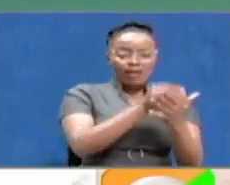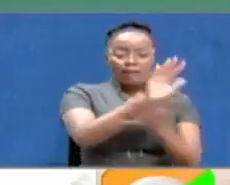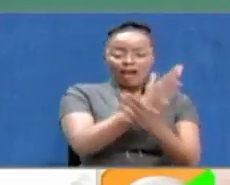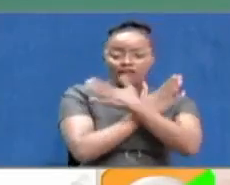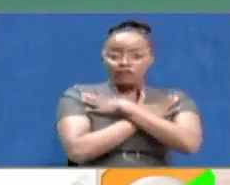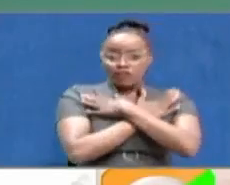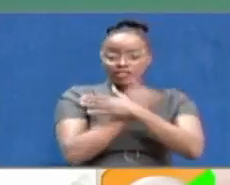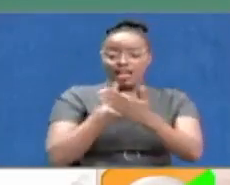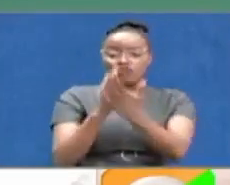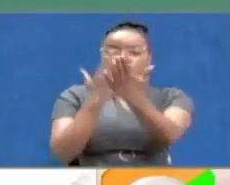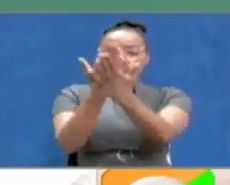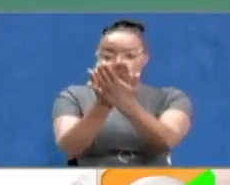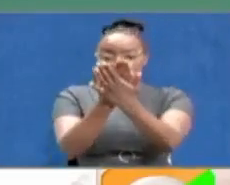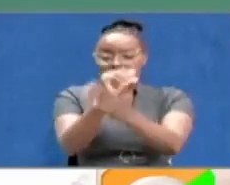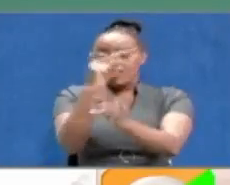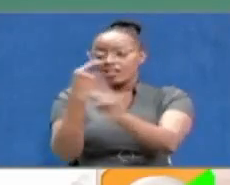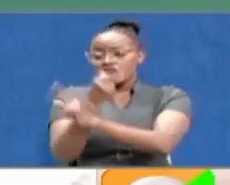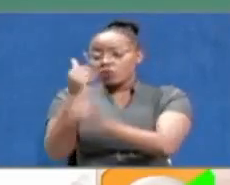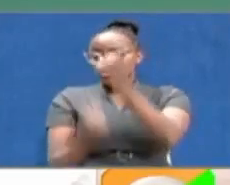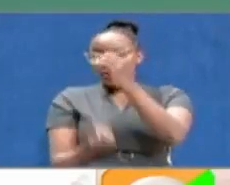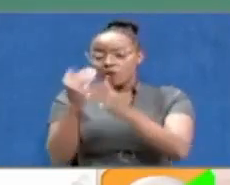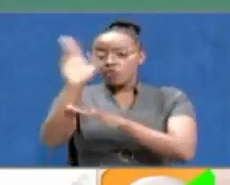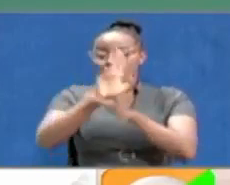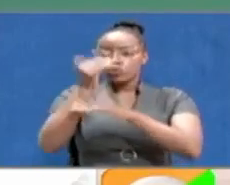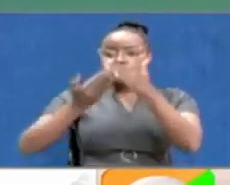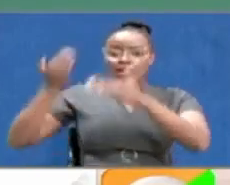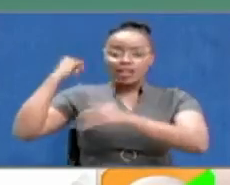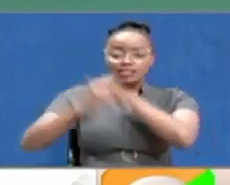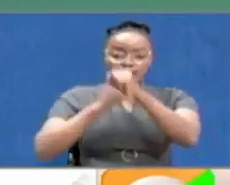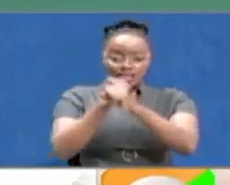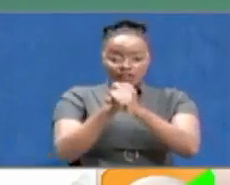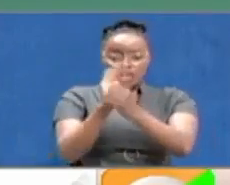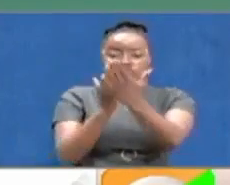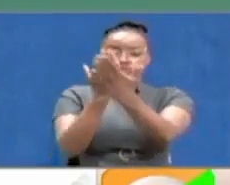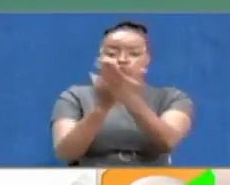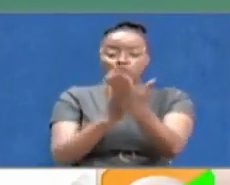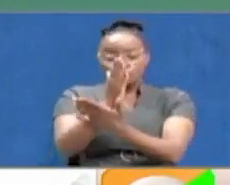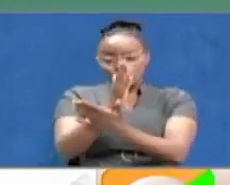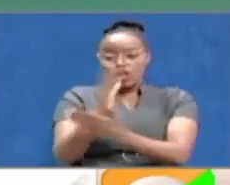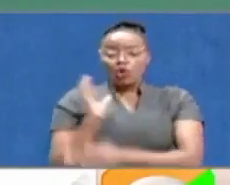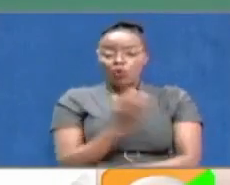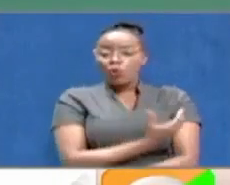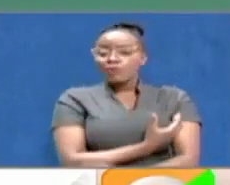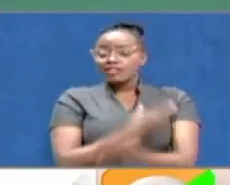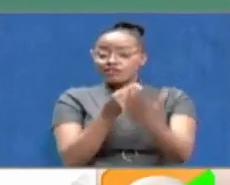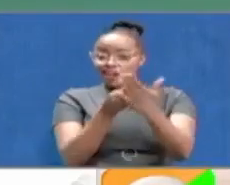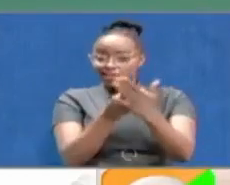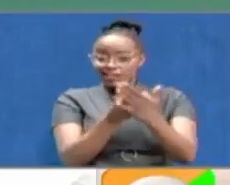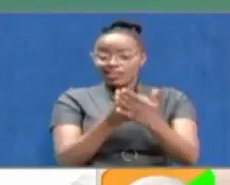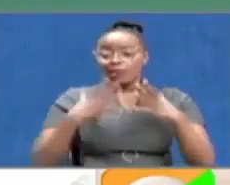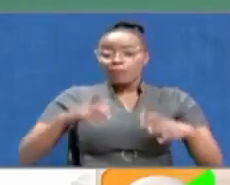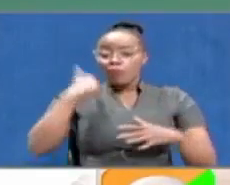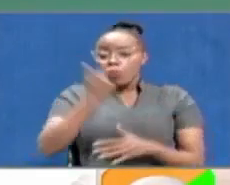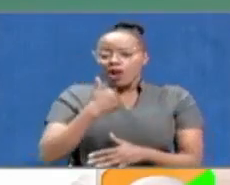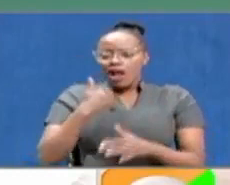wao wamependekeza mfumo unaoanisha mfumo uliotumika mwaka jana na ule uliopendekezwa na kamati ya fedha. Hata hivyo, wenzao kutoka kaunti